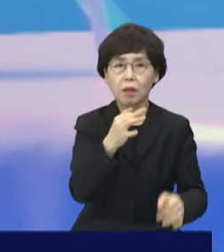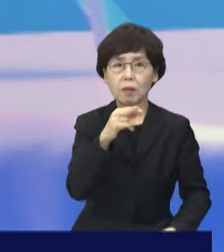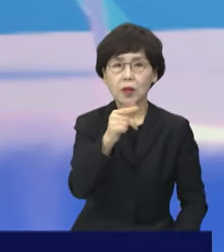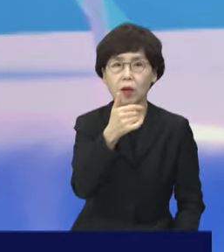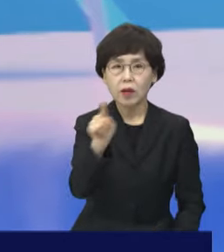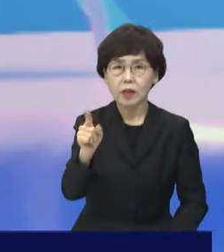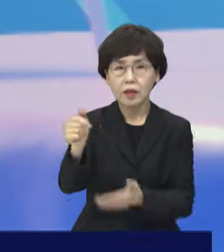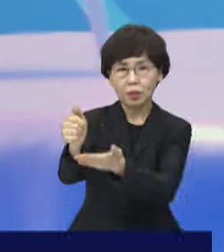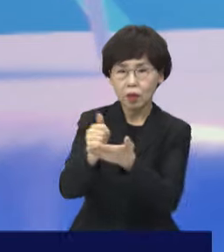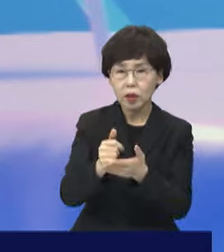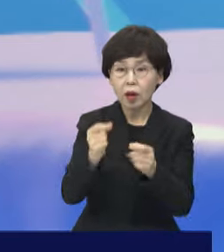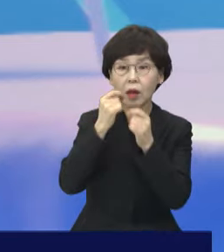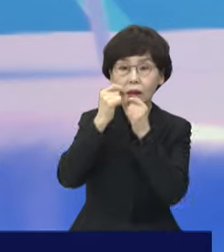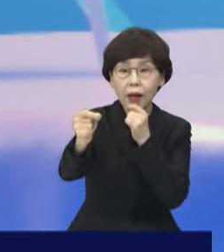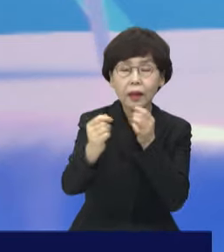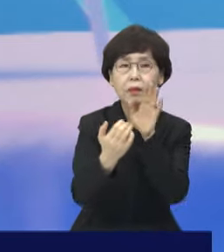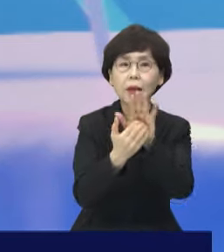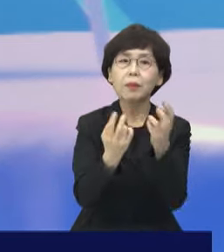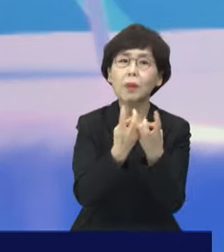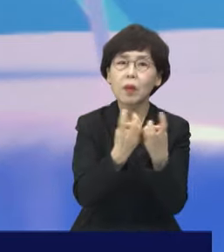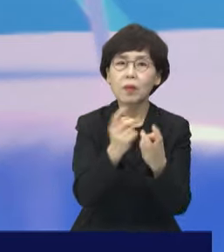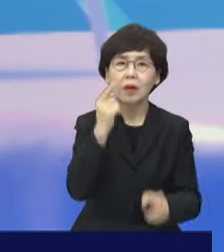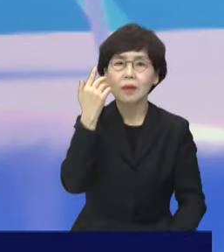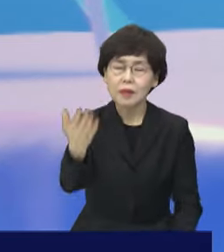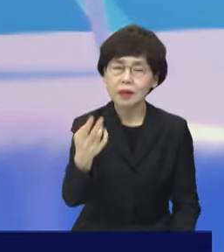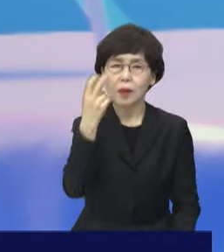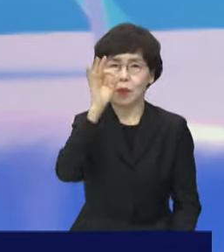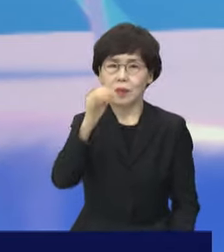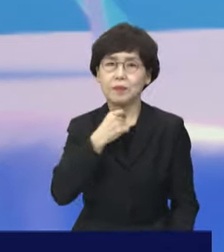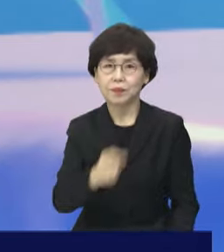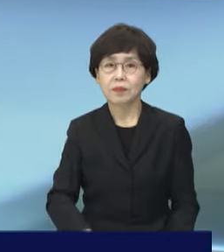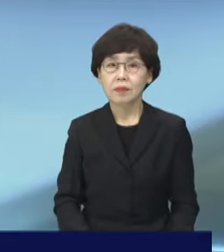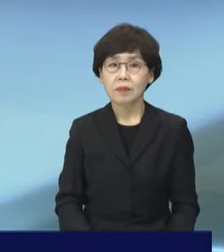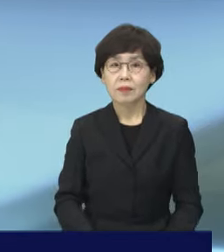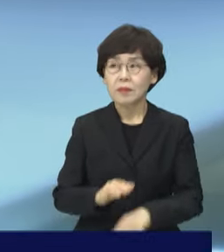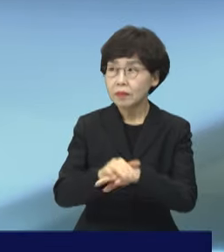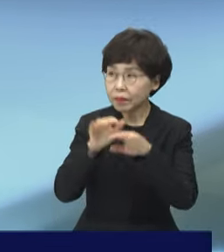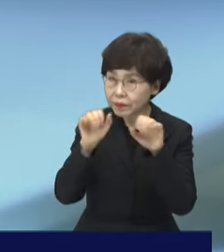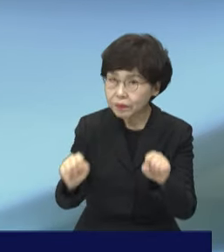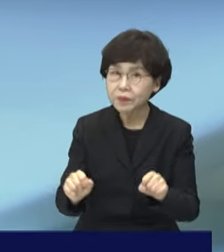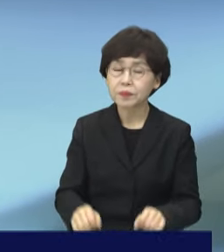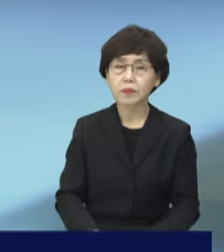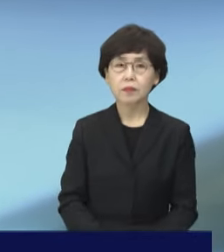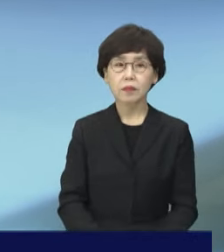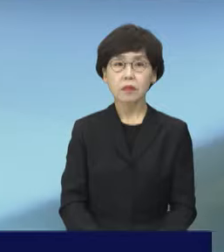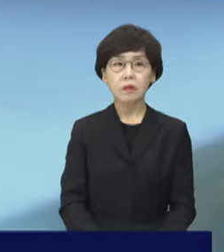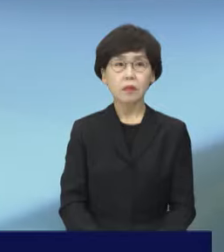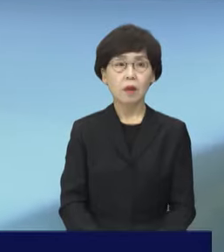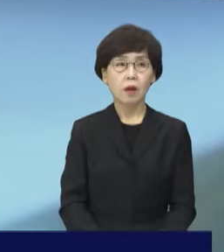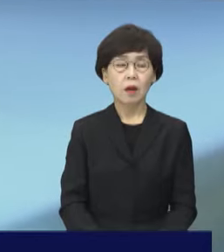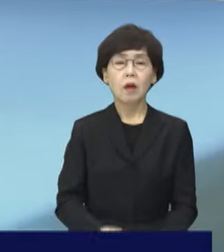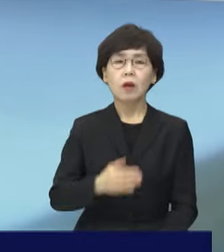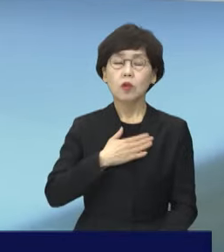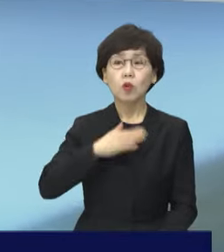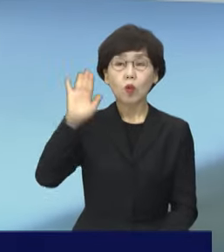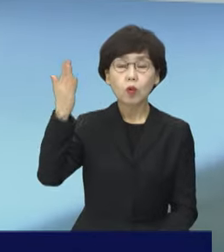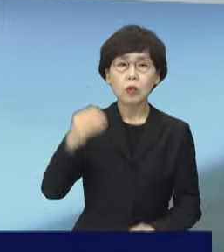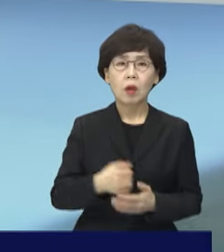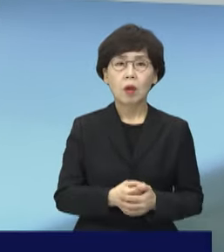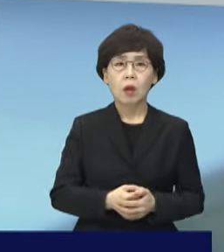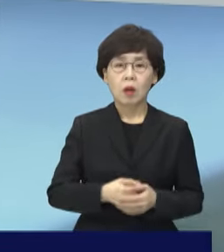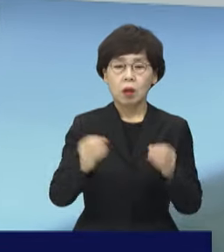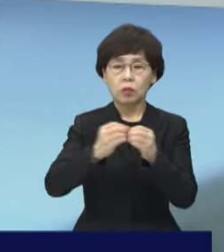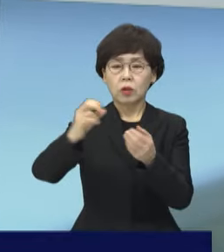이런 사기에 속지 않으려면 어떻게 해야 하는지 자세히 알아보겠습니다네 어서 오세요네십니까네 저도 요즘에 자꾸